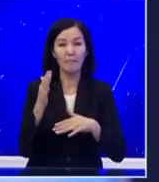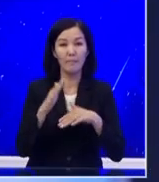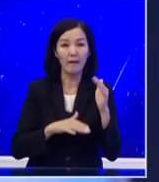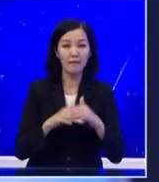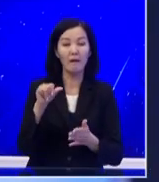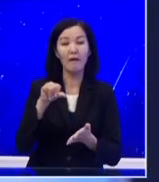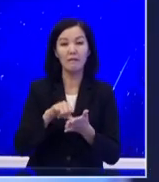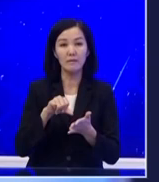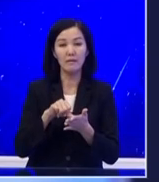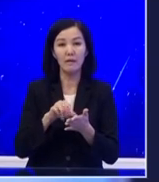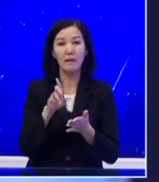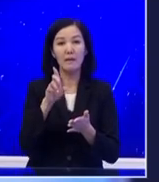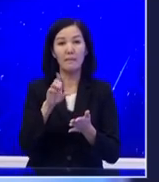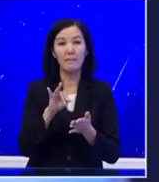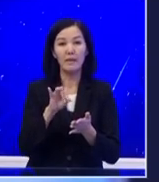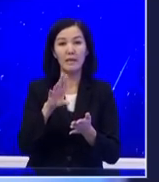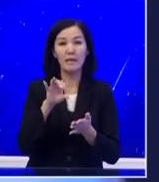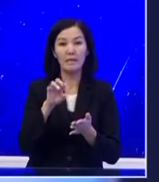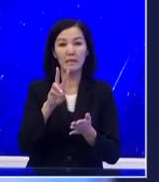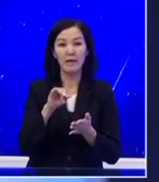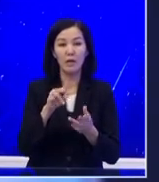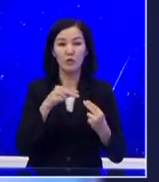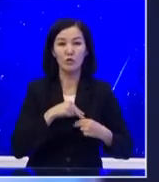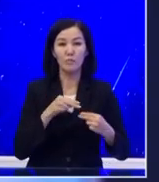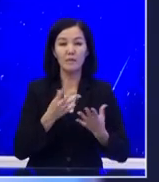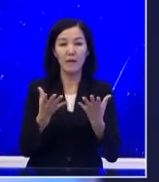Айтуғанға келіп, Бейсен аға өз сенім артып жұмыс қалып қалған.